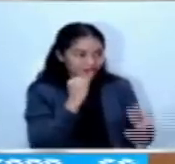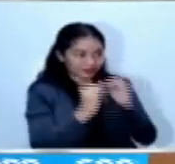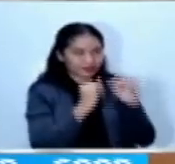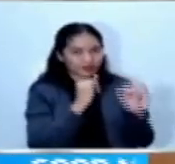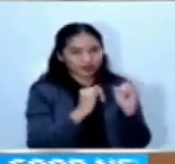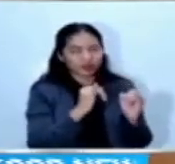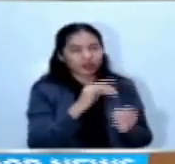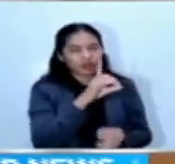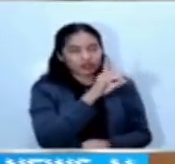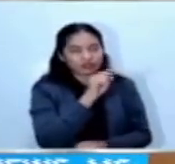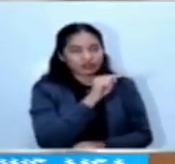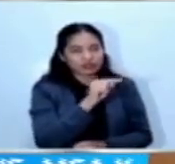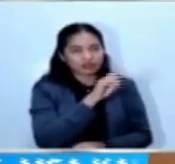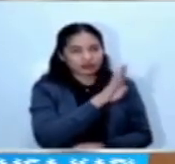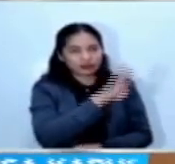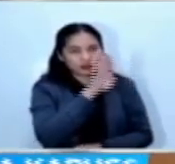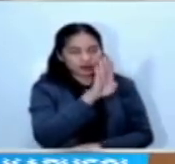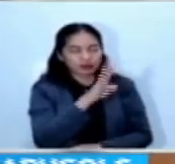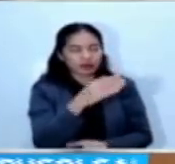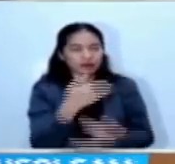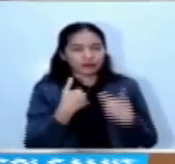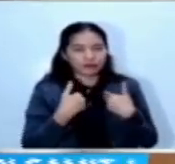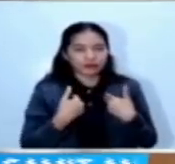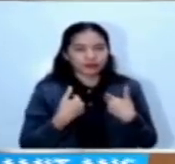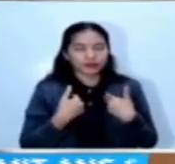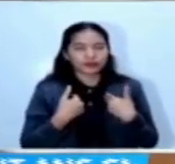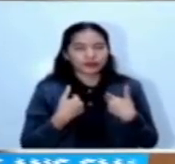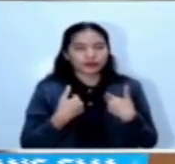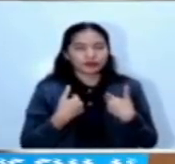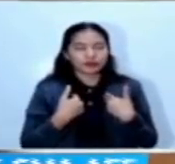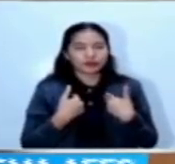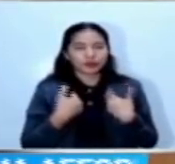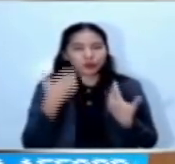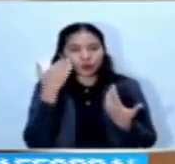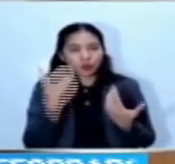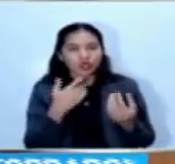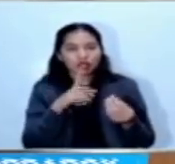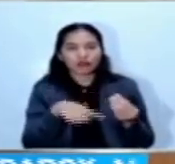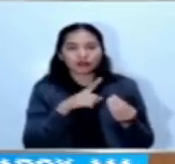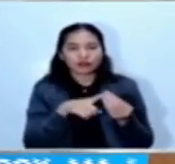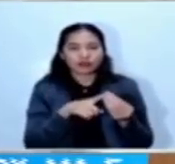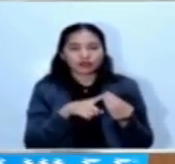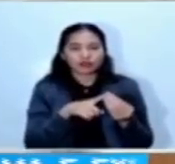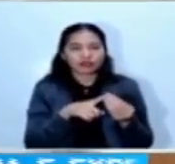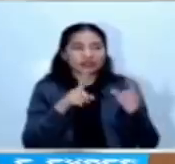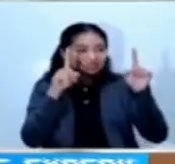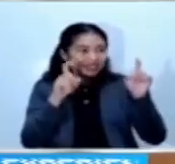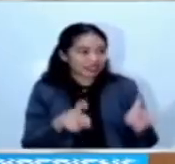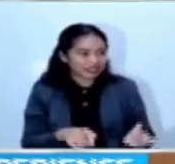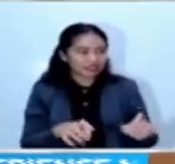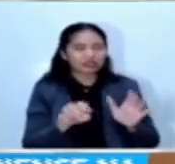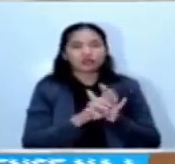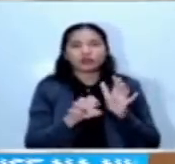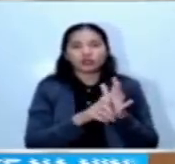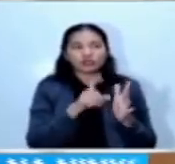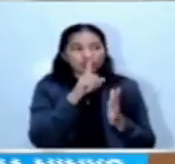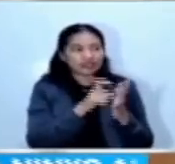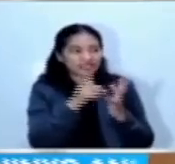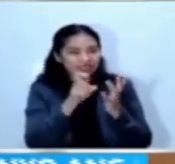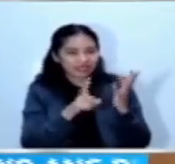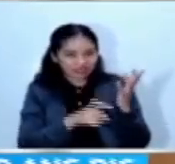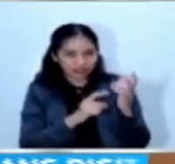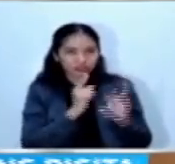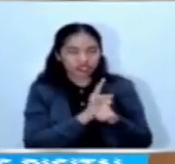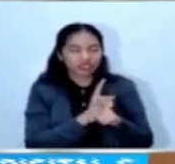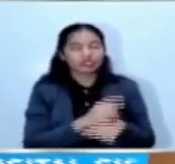dahil meron din tayong mga lapses pa pagdating dun sa atin po namang testing and contact tracing, di ba? So, could